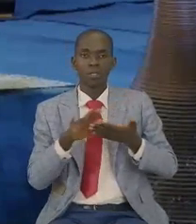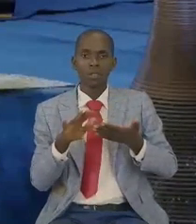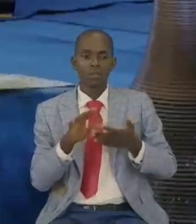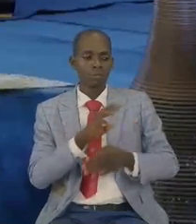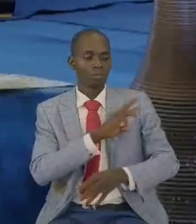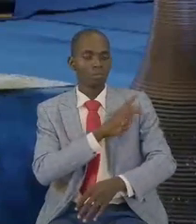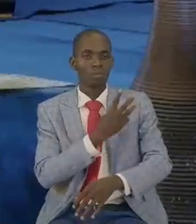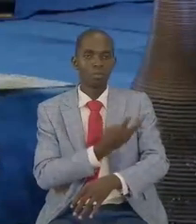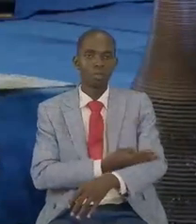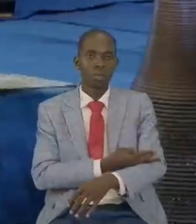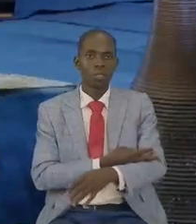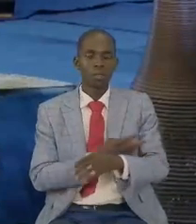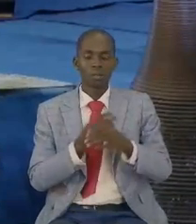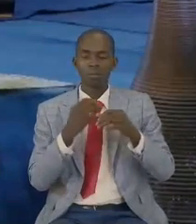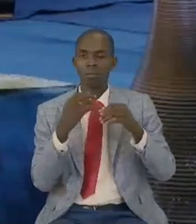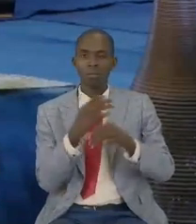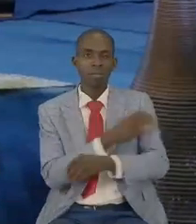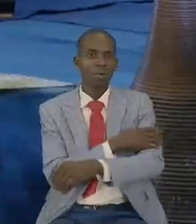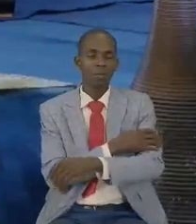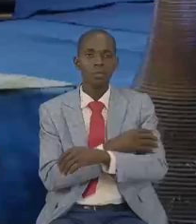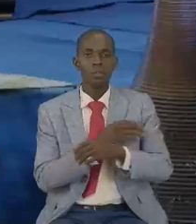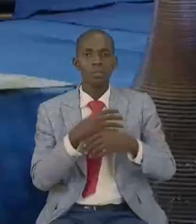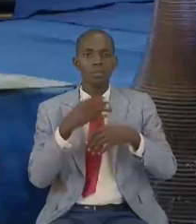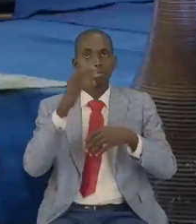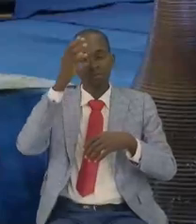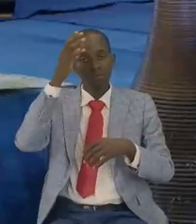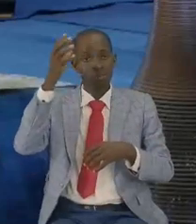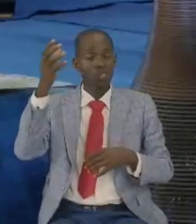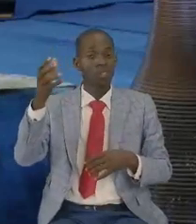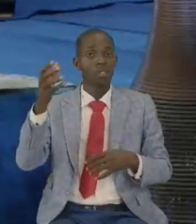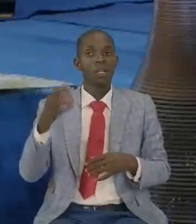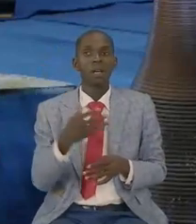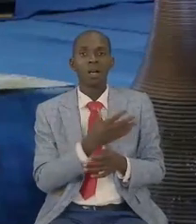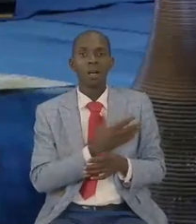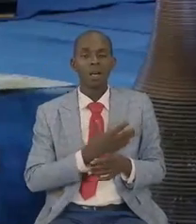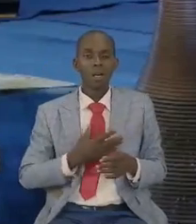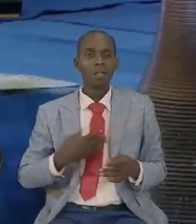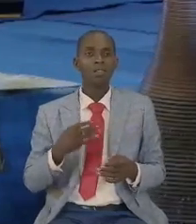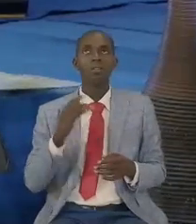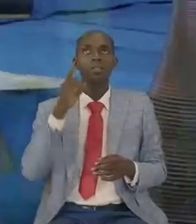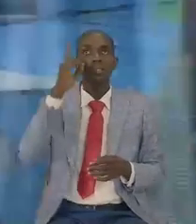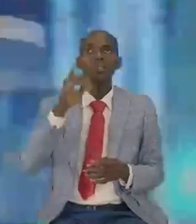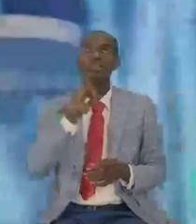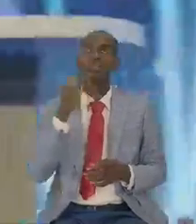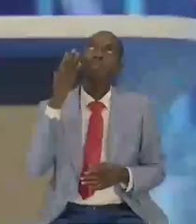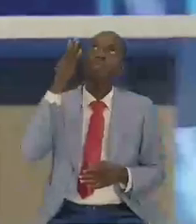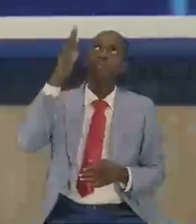puissant, fort, créatif. Et il est là-bas tout seul, mais toi,